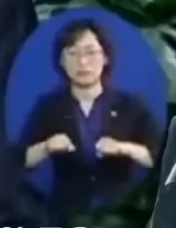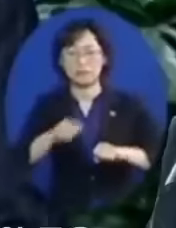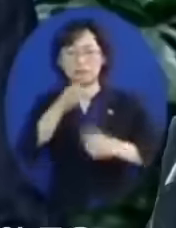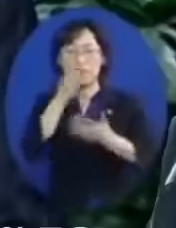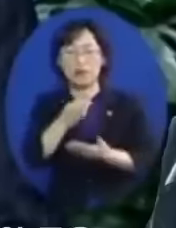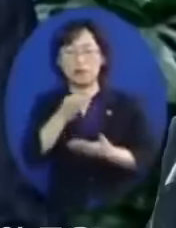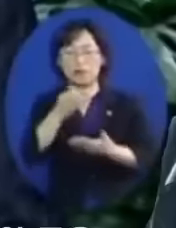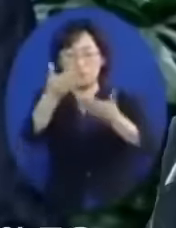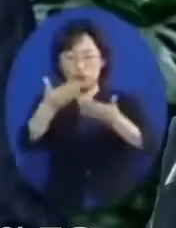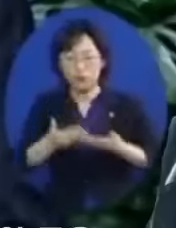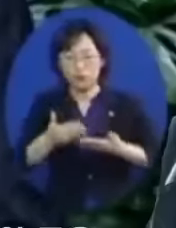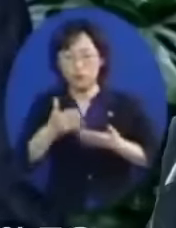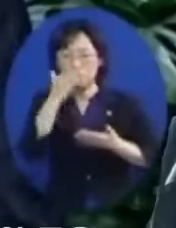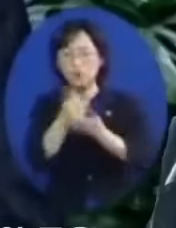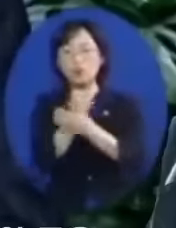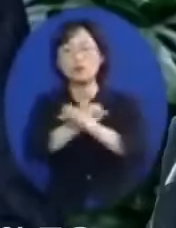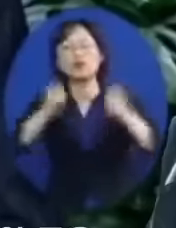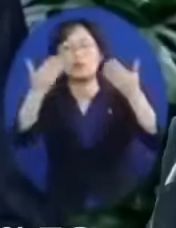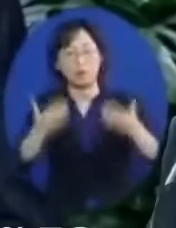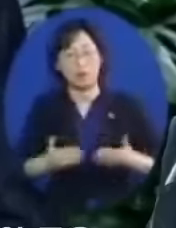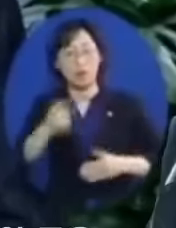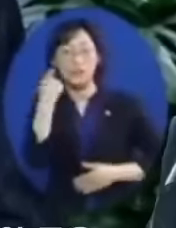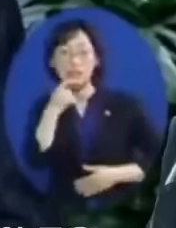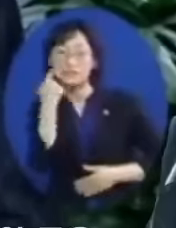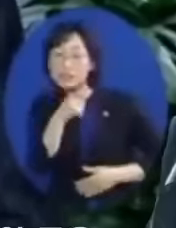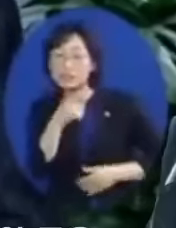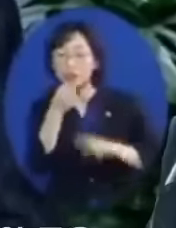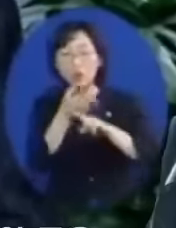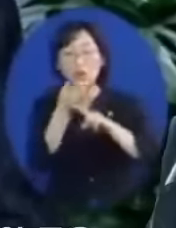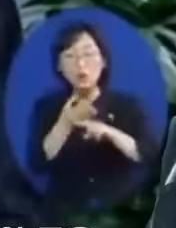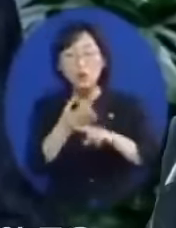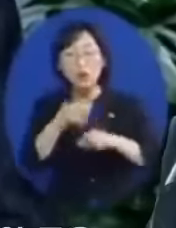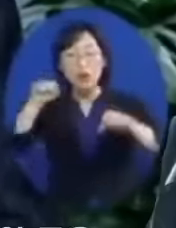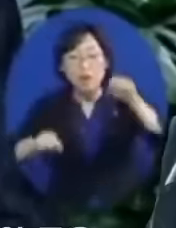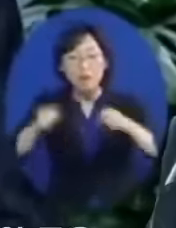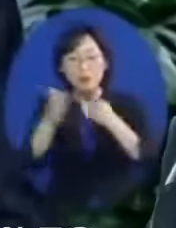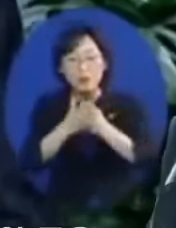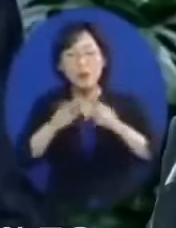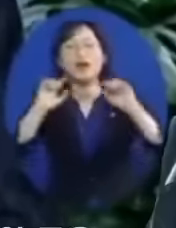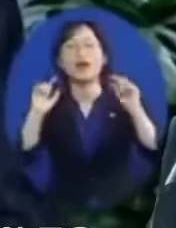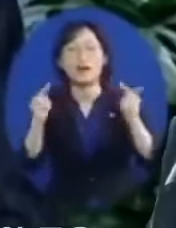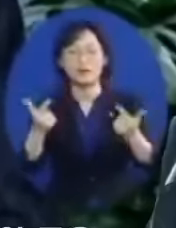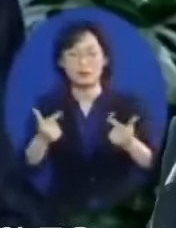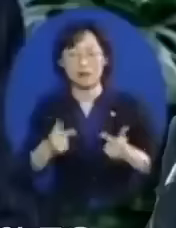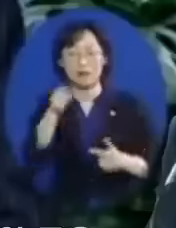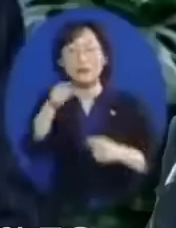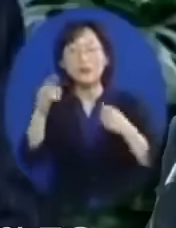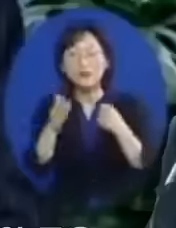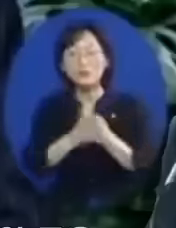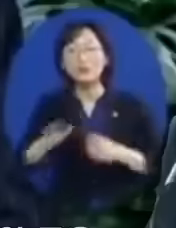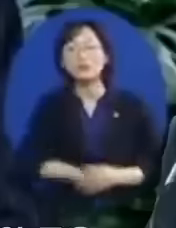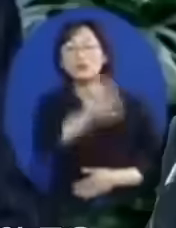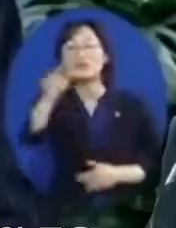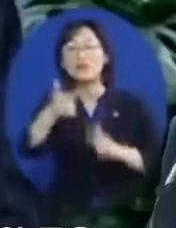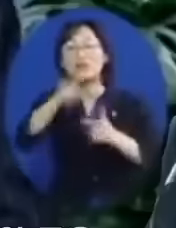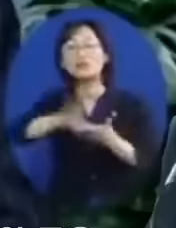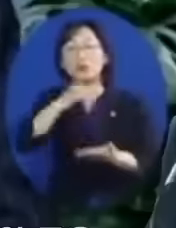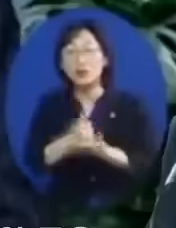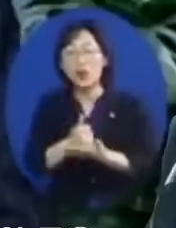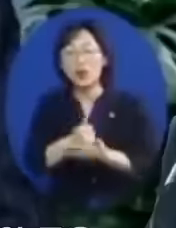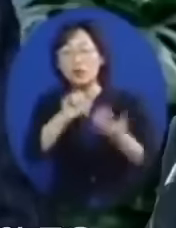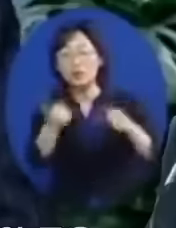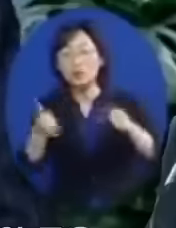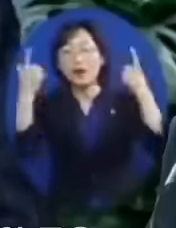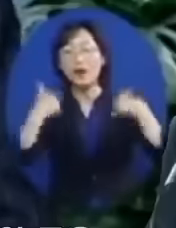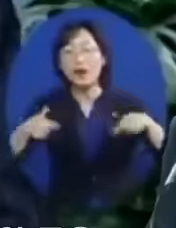값주고 속량을 받았은 것입니다. 금이나 은이나 보석으로 행위로 된 것이 아닙니다. 그렇기 때문에 우리는 예수 그리스도의 죽음을